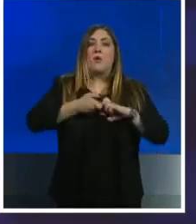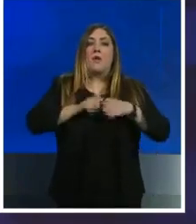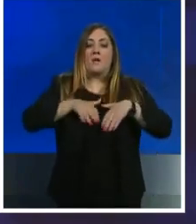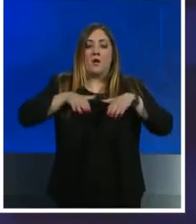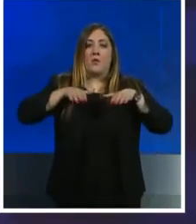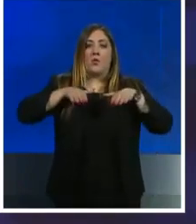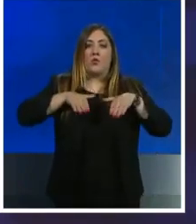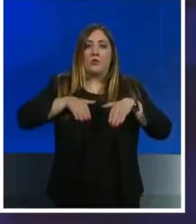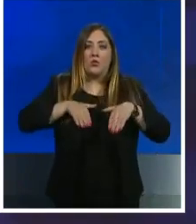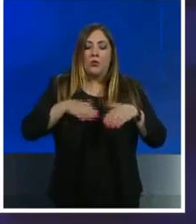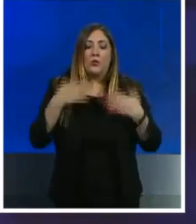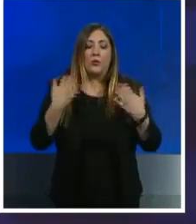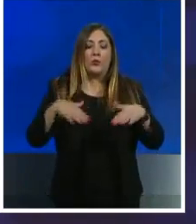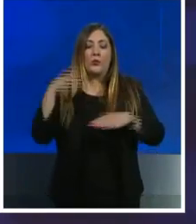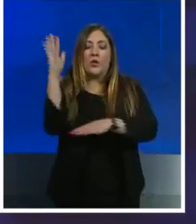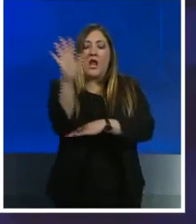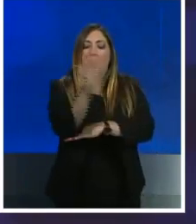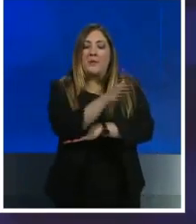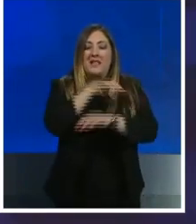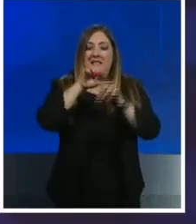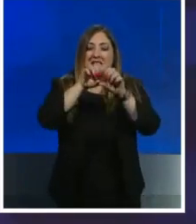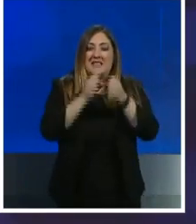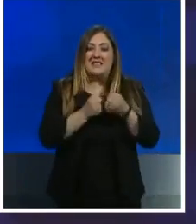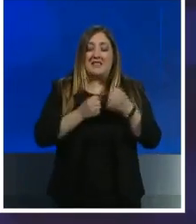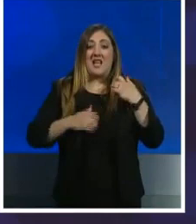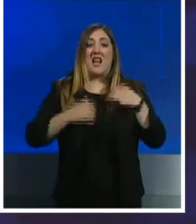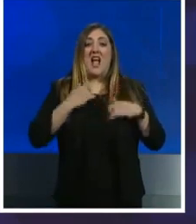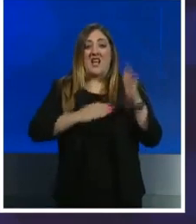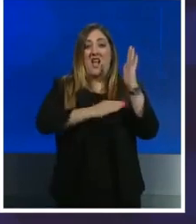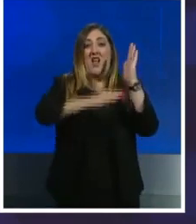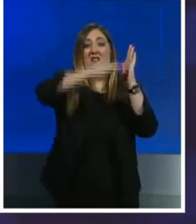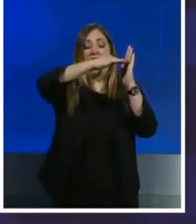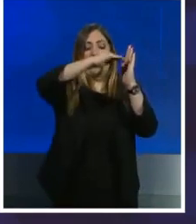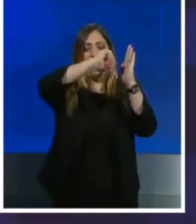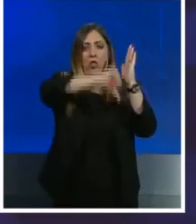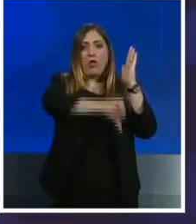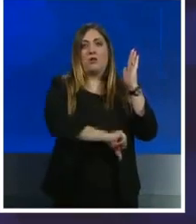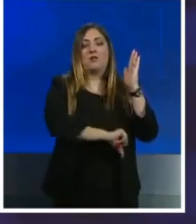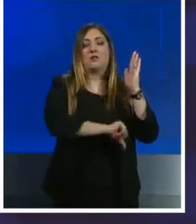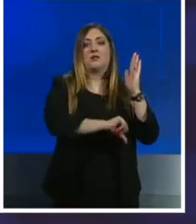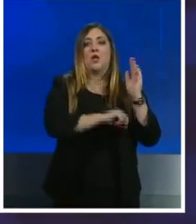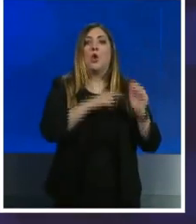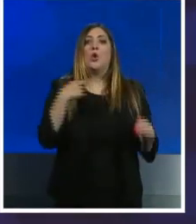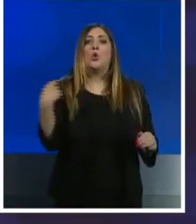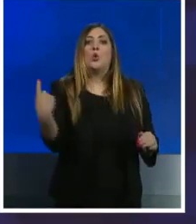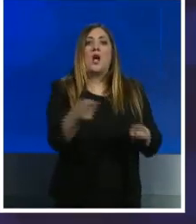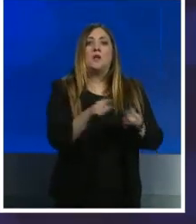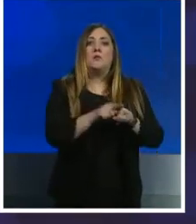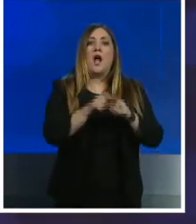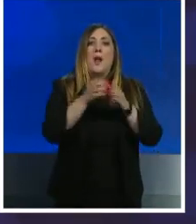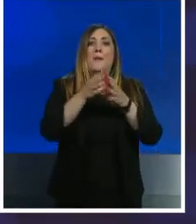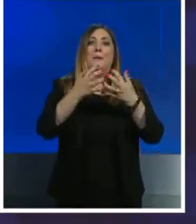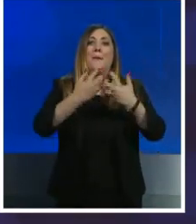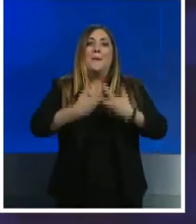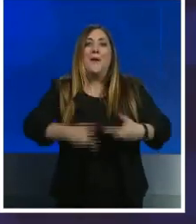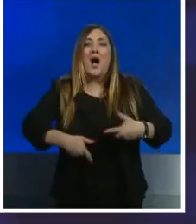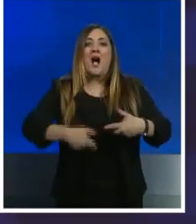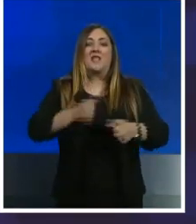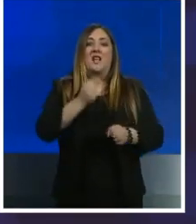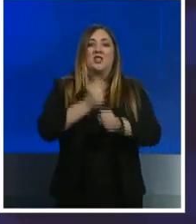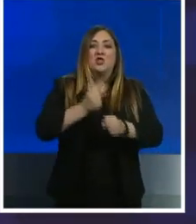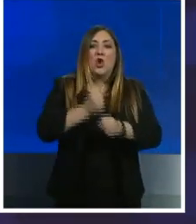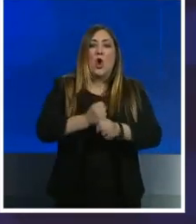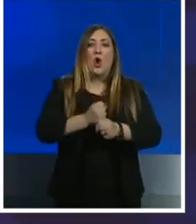respiratorju, id-degrat ta' kwalità tal-ħajja fejn kulħadd isir skjaf. Jgħixha